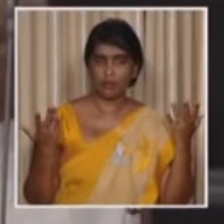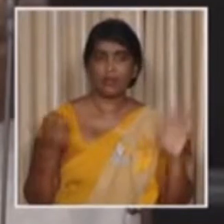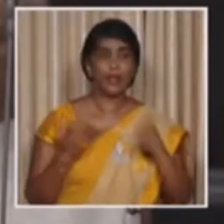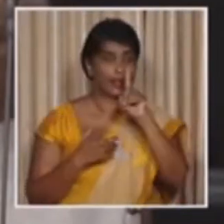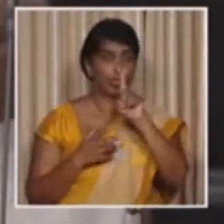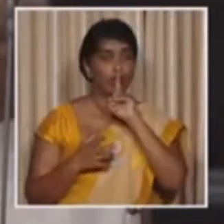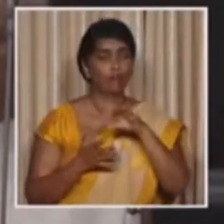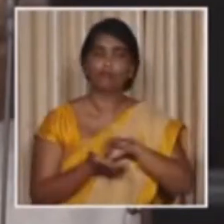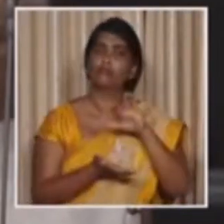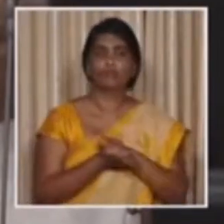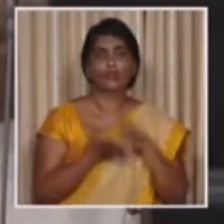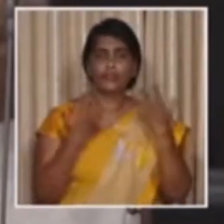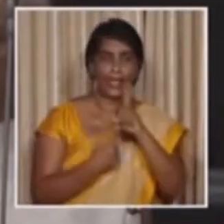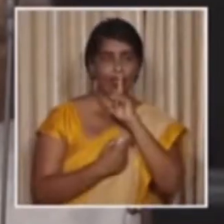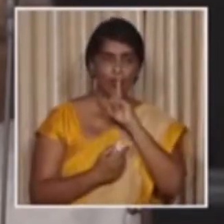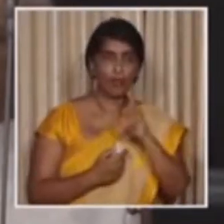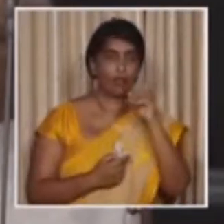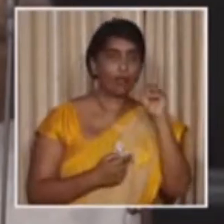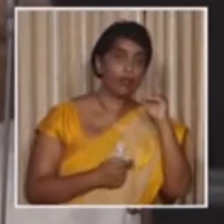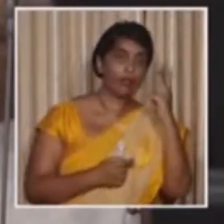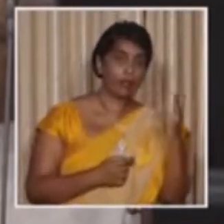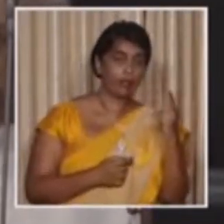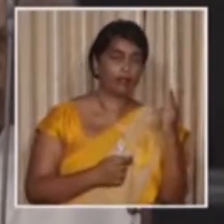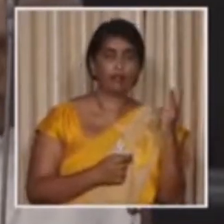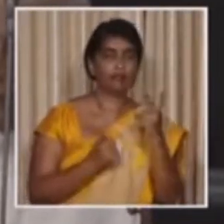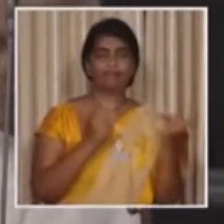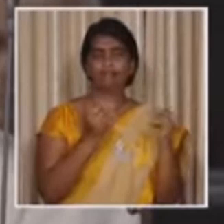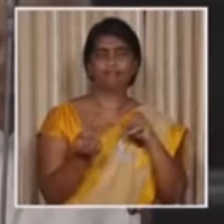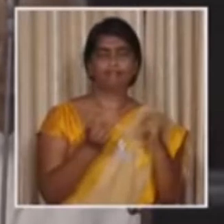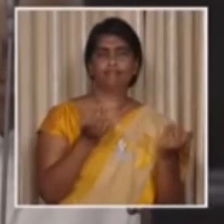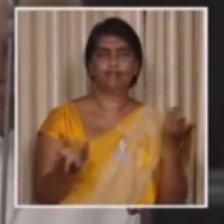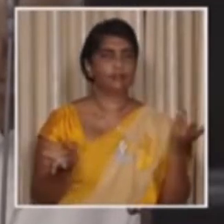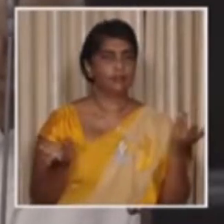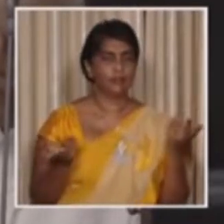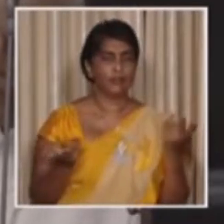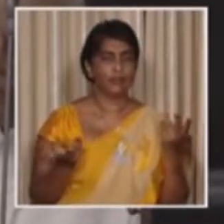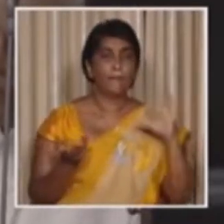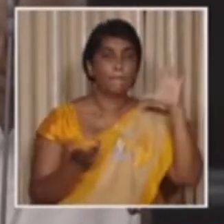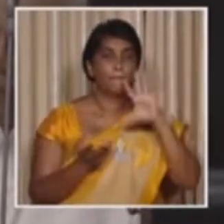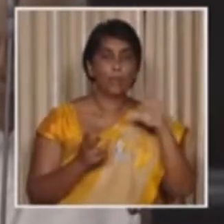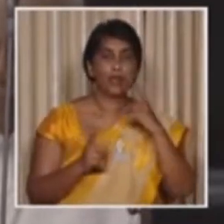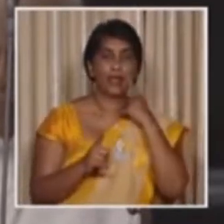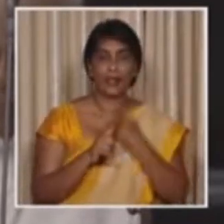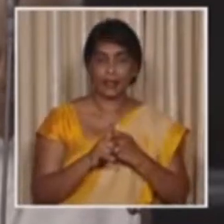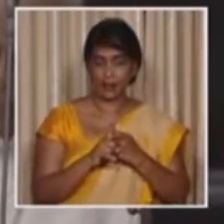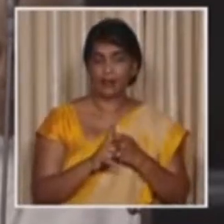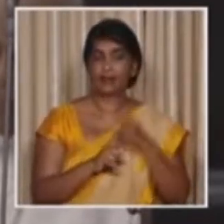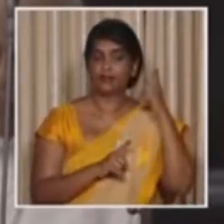එක්කෙනෙක් කිව්වා අපි තීරණය කරා කියලා. එක්කෙනෙක් ඉතින් මේ දෙපැත්තටම කතා කරා. පස්වෙනි එක්කෙනා නුවර මහ රෝඩේ